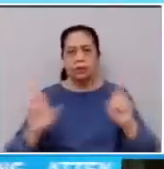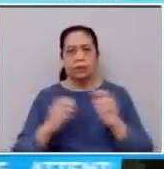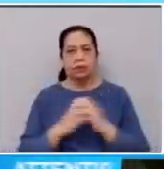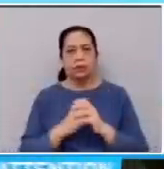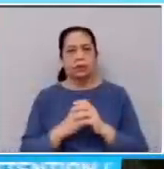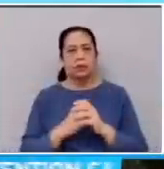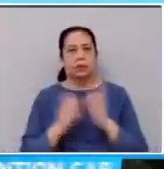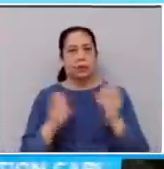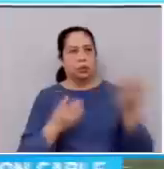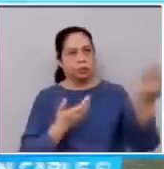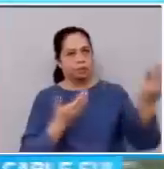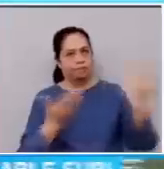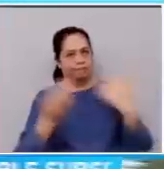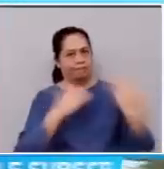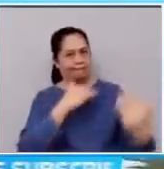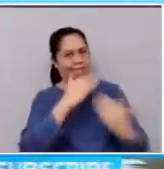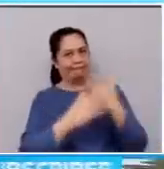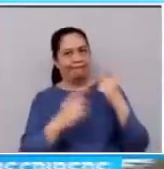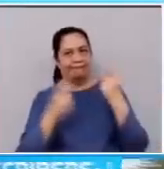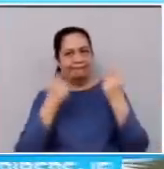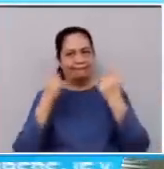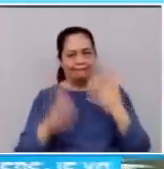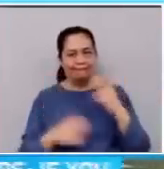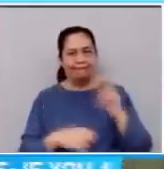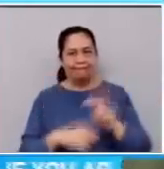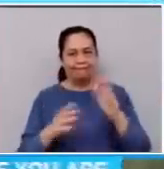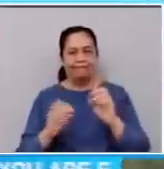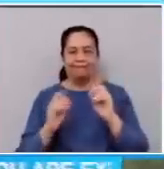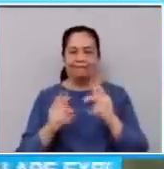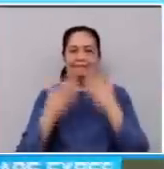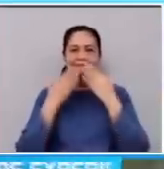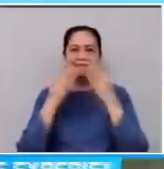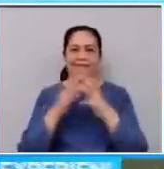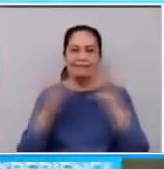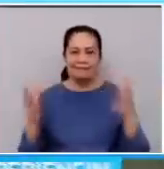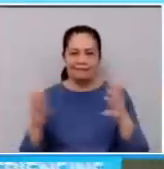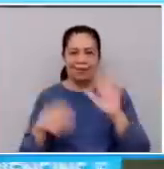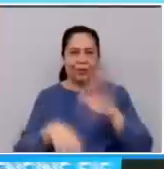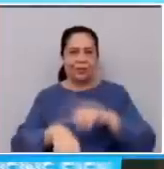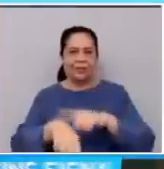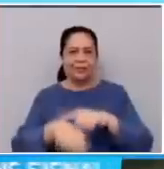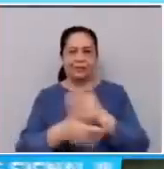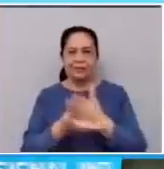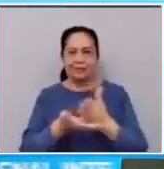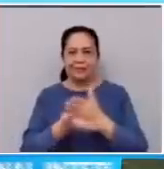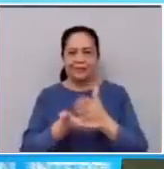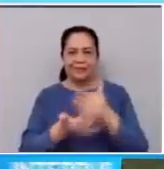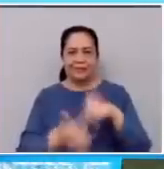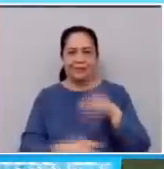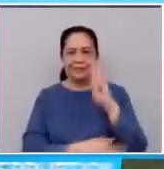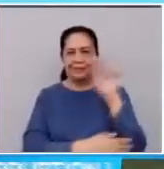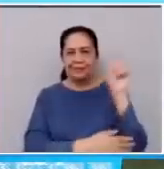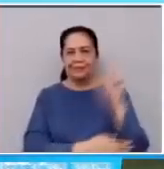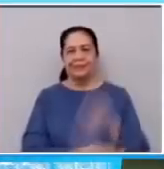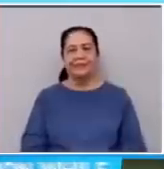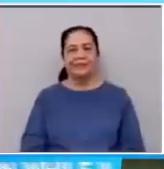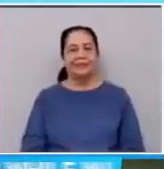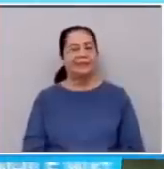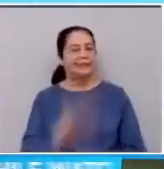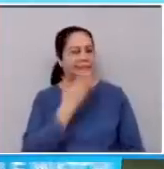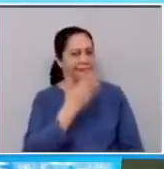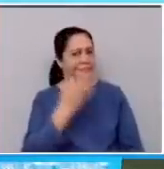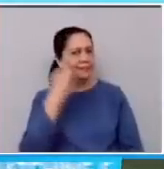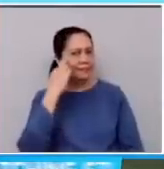papasukin na ang ating mga turista. Okay, sige po. Maraming salamat po sa oras na ibinahagi niyo po sa Balitang Hali. Salamat, Rafi,